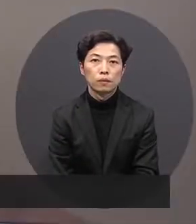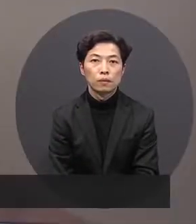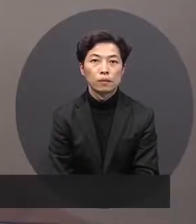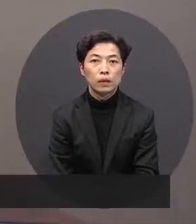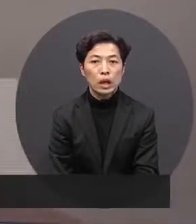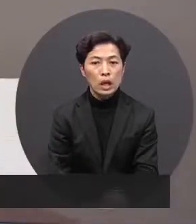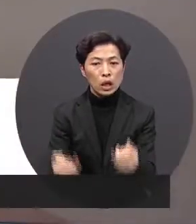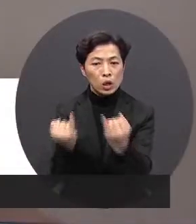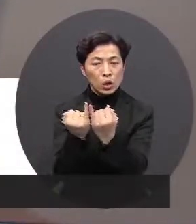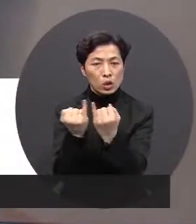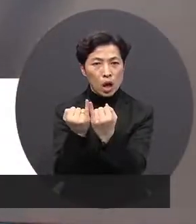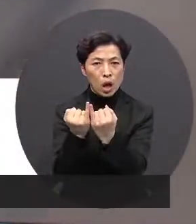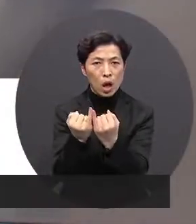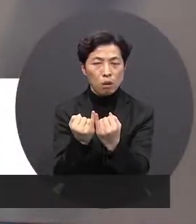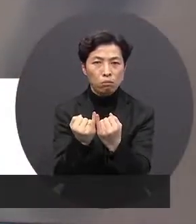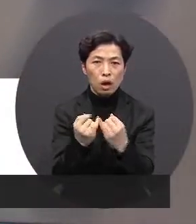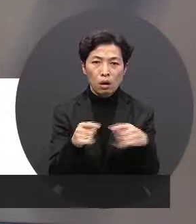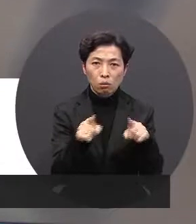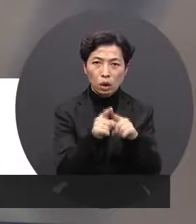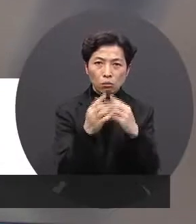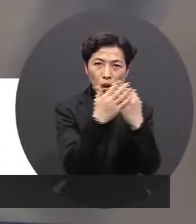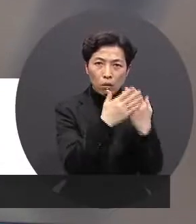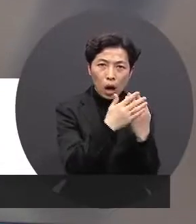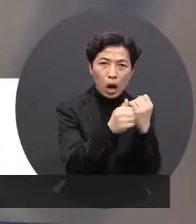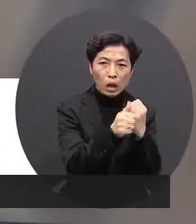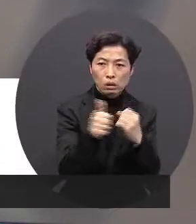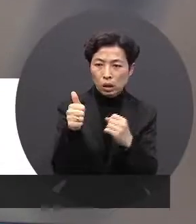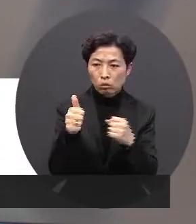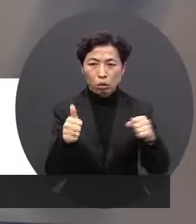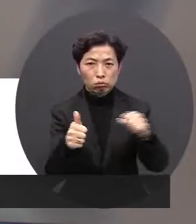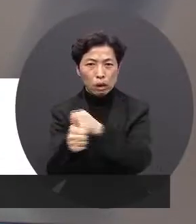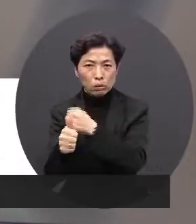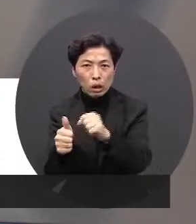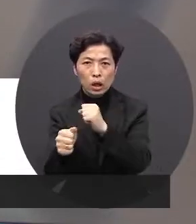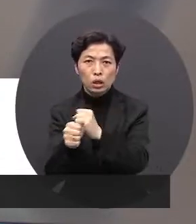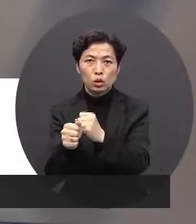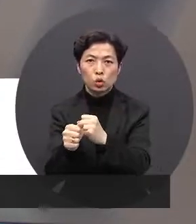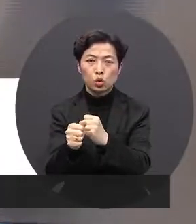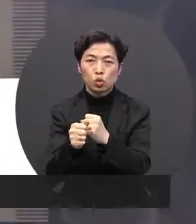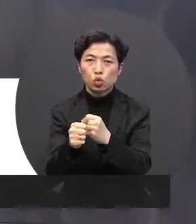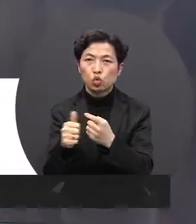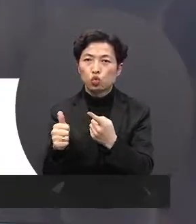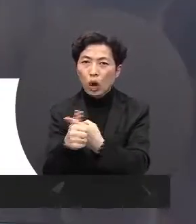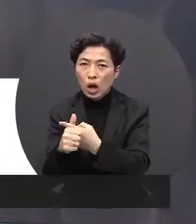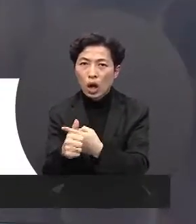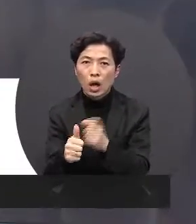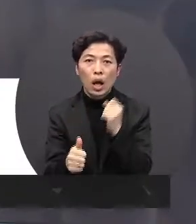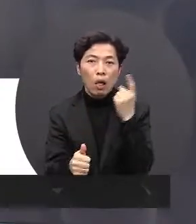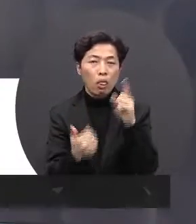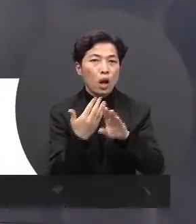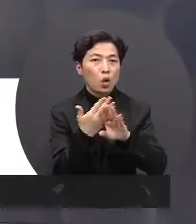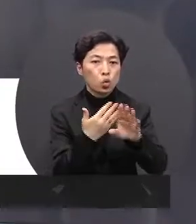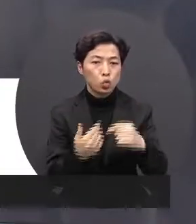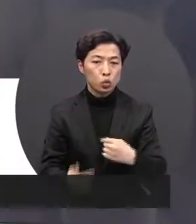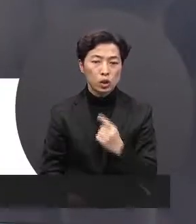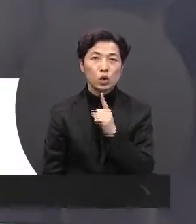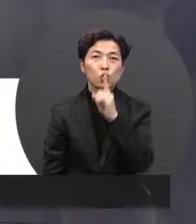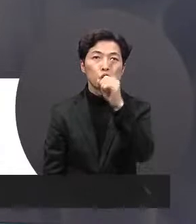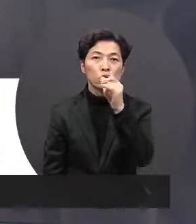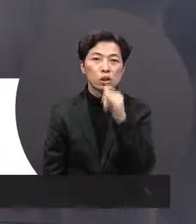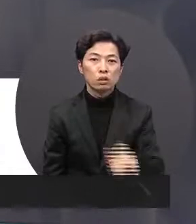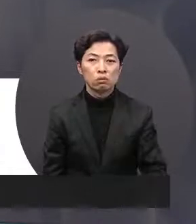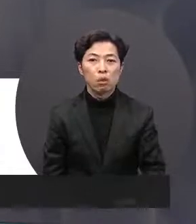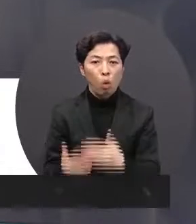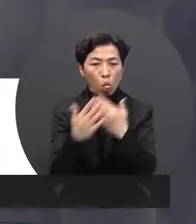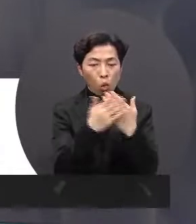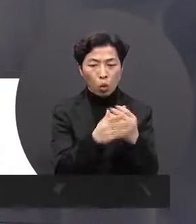한 여성이 같이 살던 남성을 둔기로 때려 살해하고 한 달 만에 자수한 사건 전해드렸는데요. 알고 보니